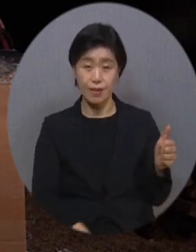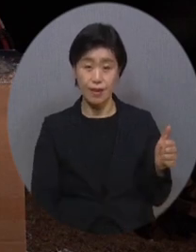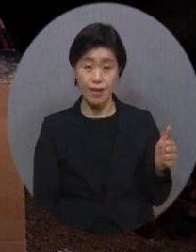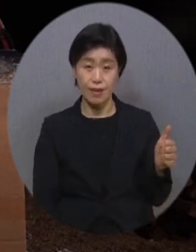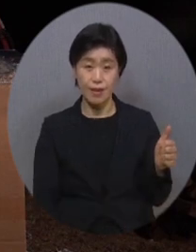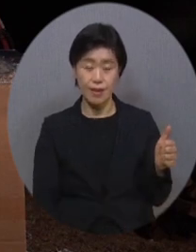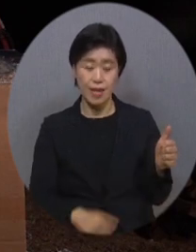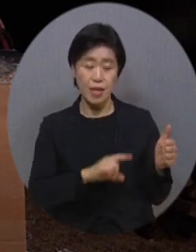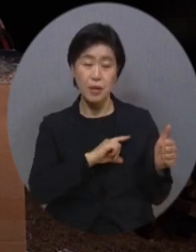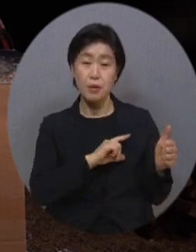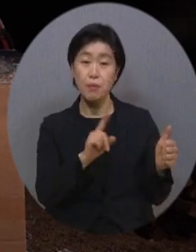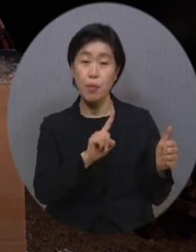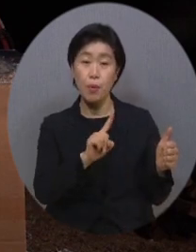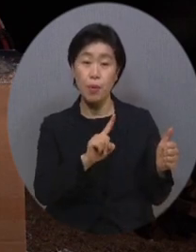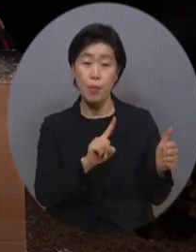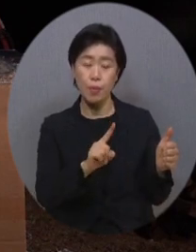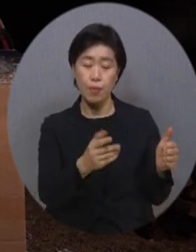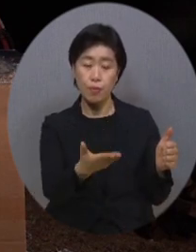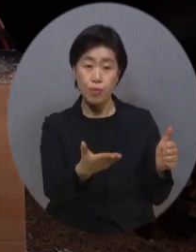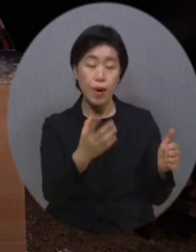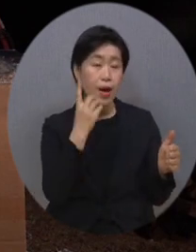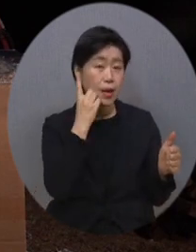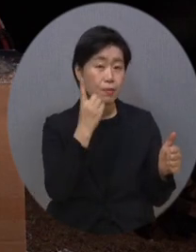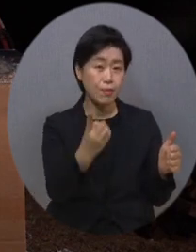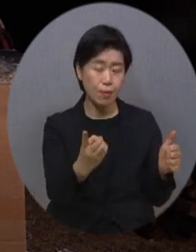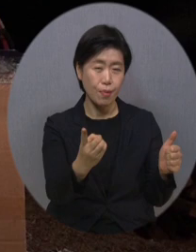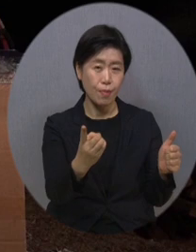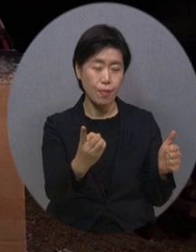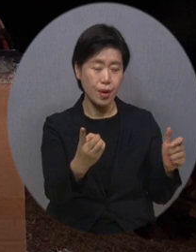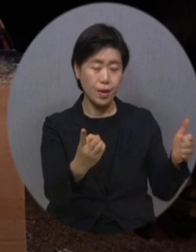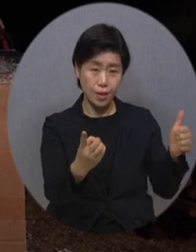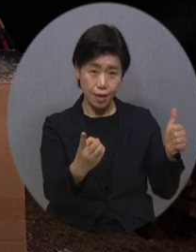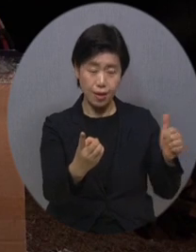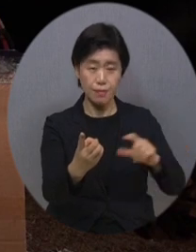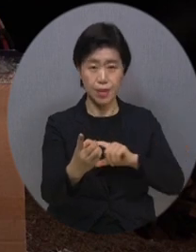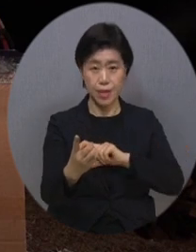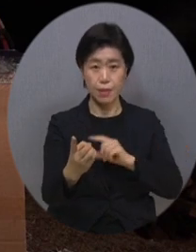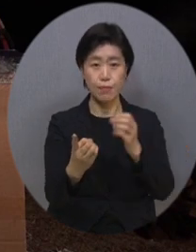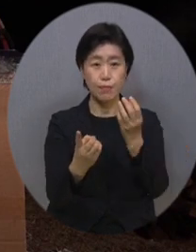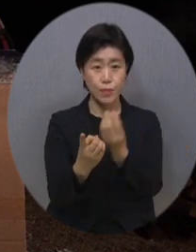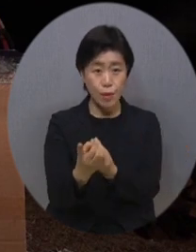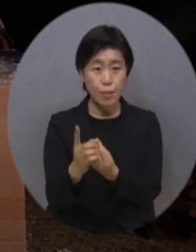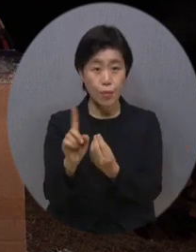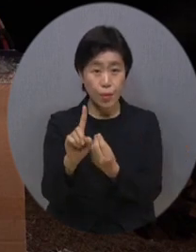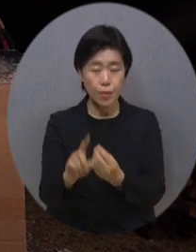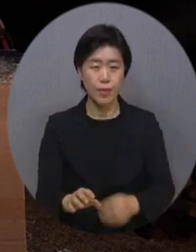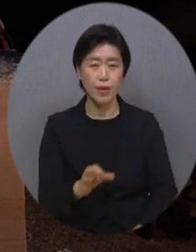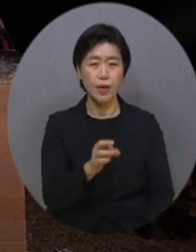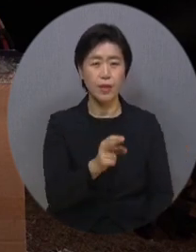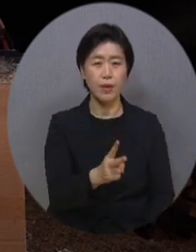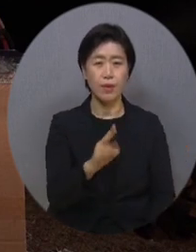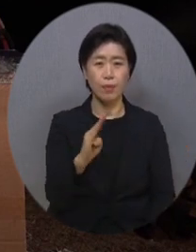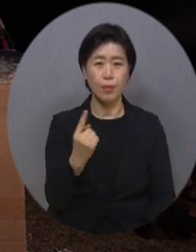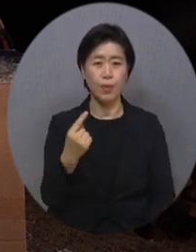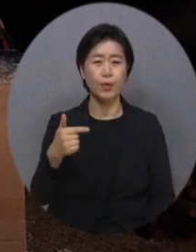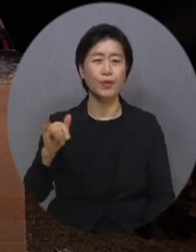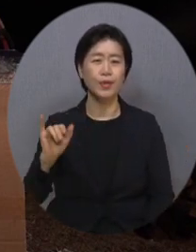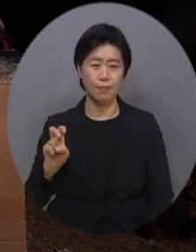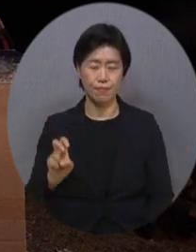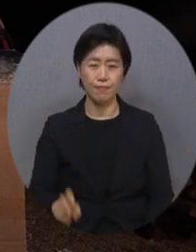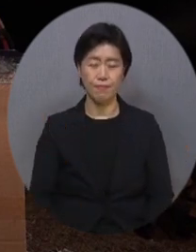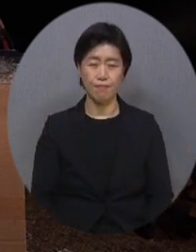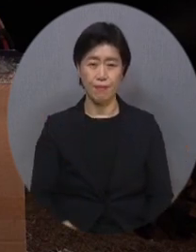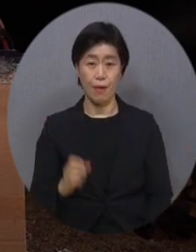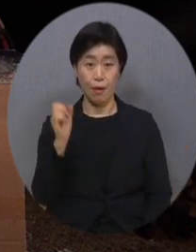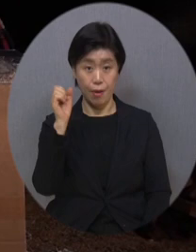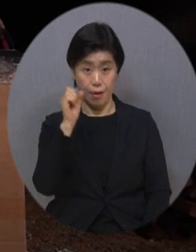저기 저장할 때 이름을 전화기에 전화기에 뭘로 해놨어요? 저요? 여보님이요. 여보님? 네.